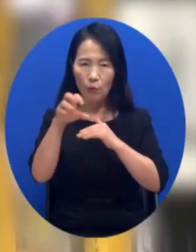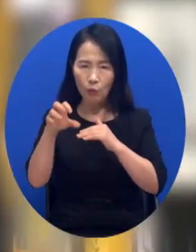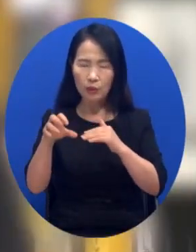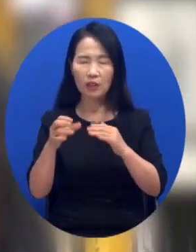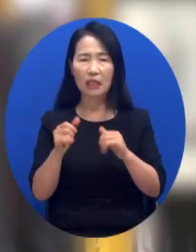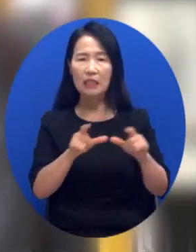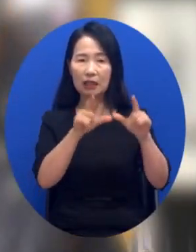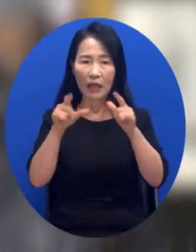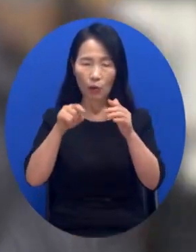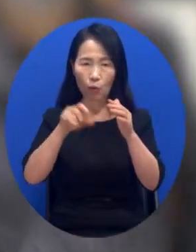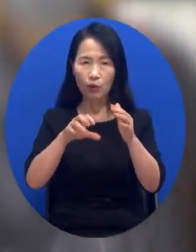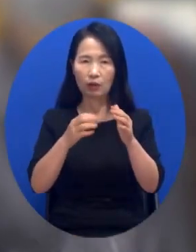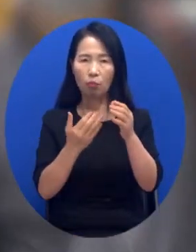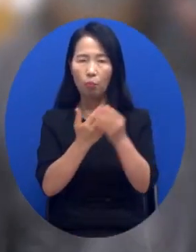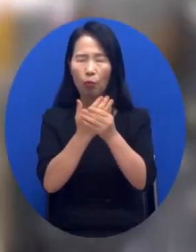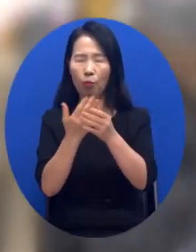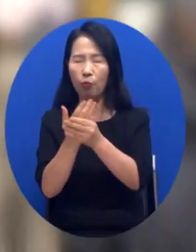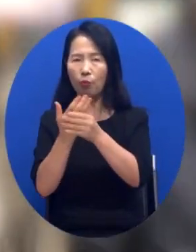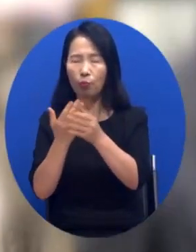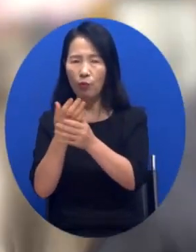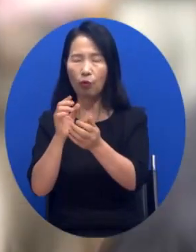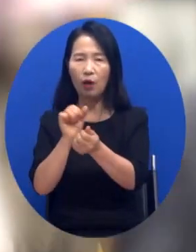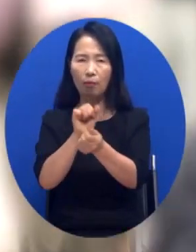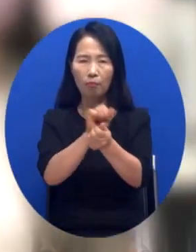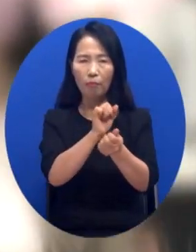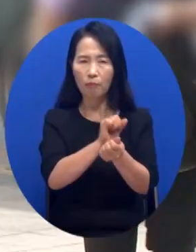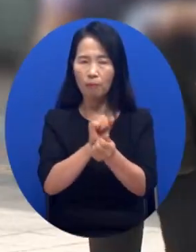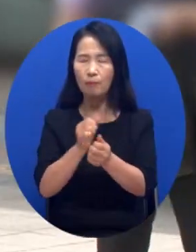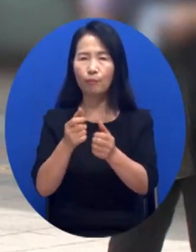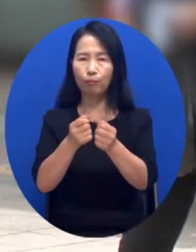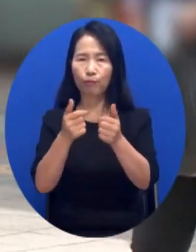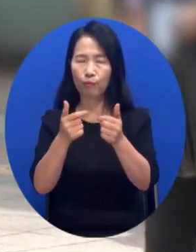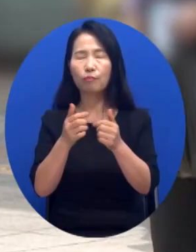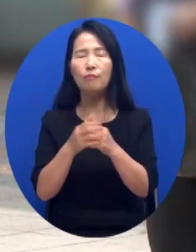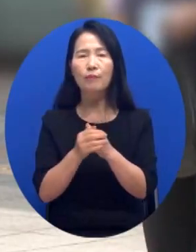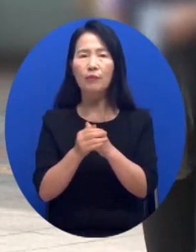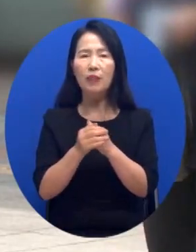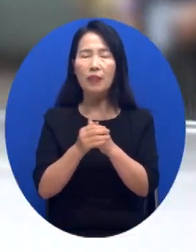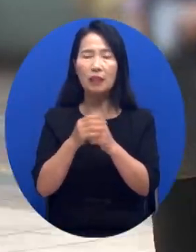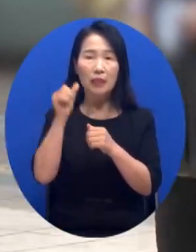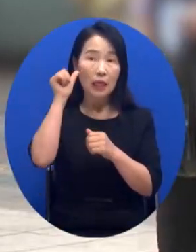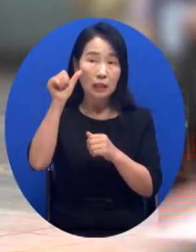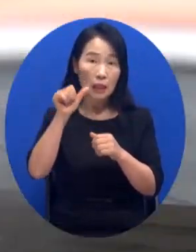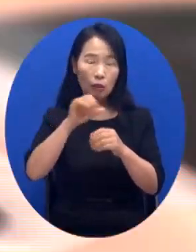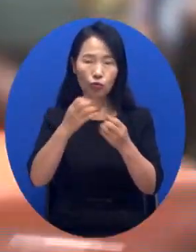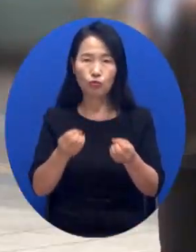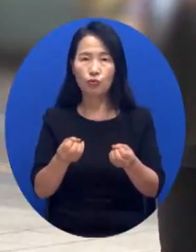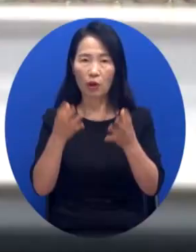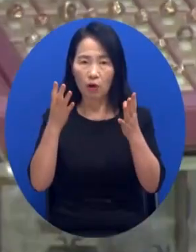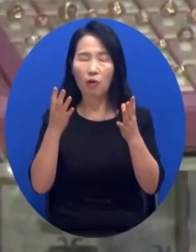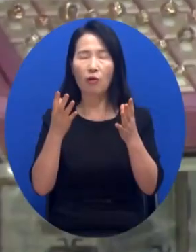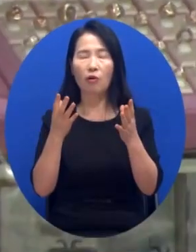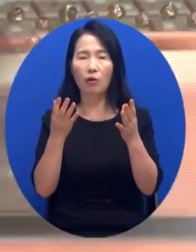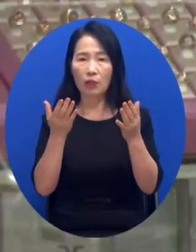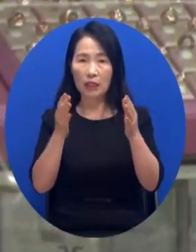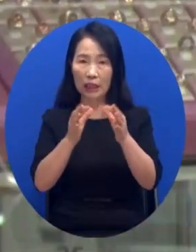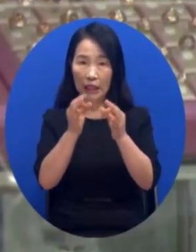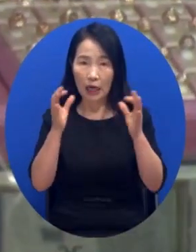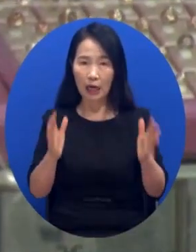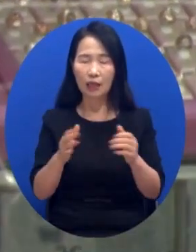곳곳에서 산발적 감염이 이어지고 있습니다. 이러한 가운데 닷새간의 추석 연휴 기간, 관광지 호텔,